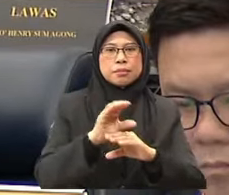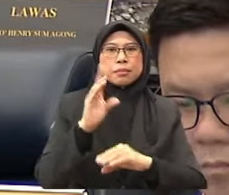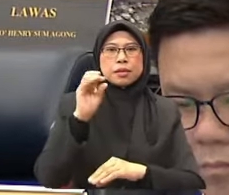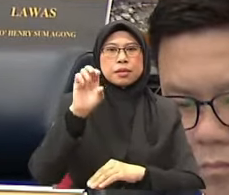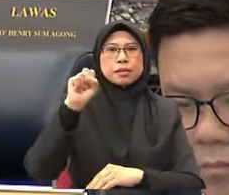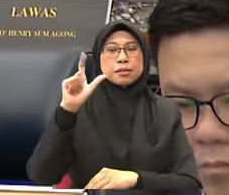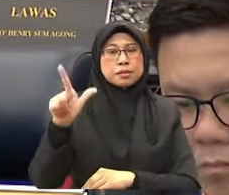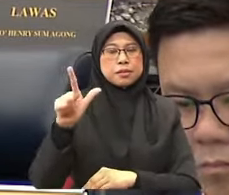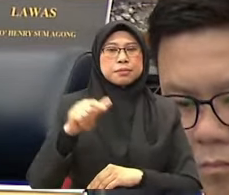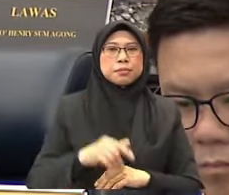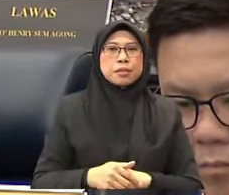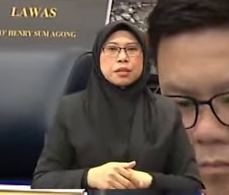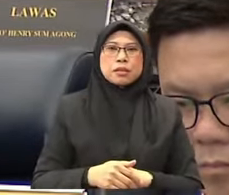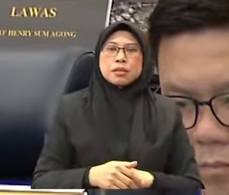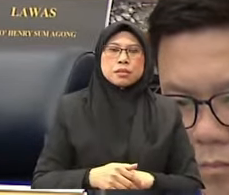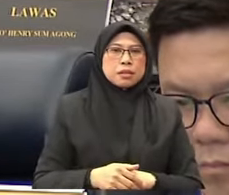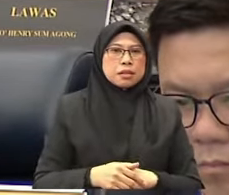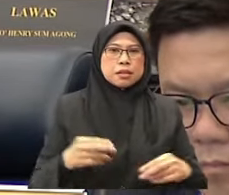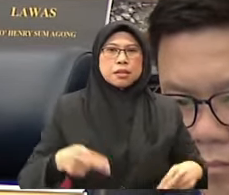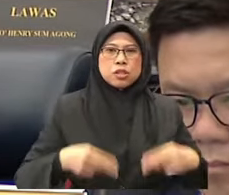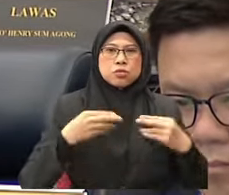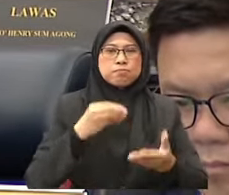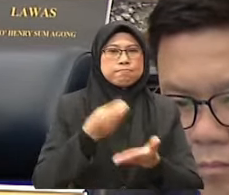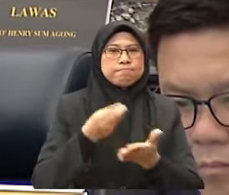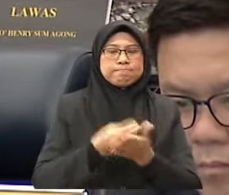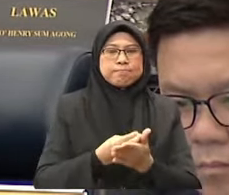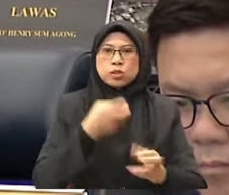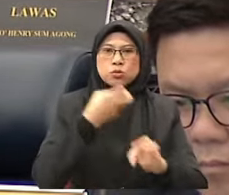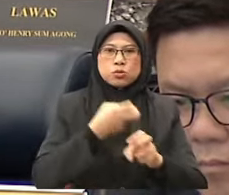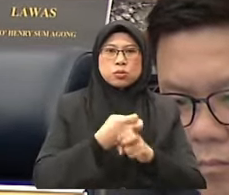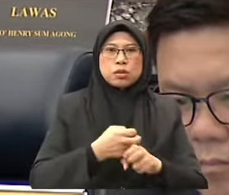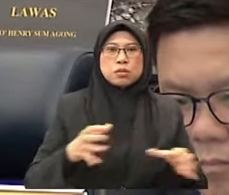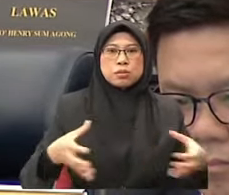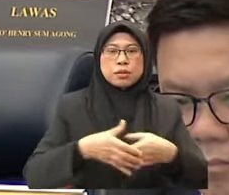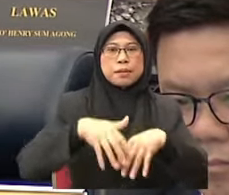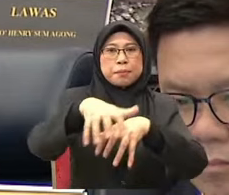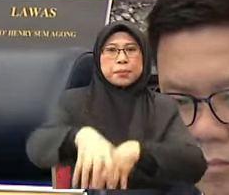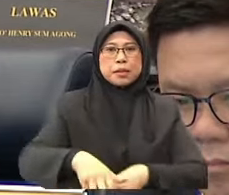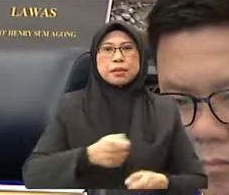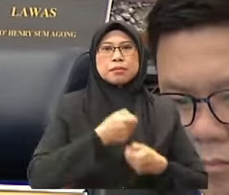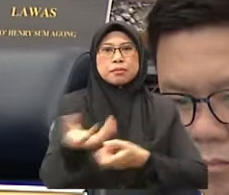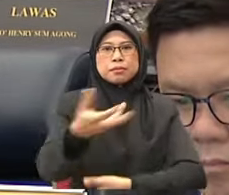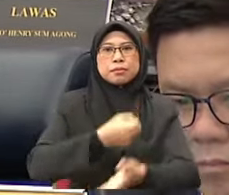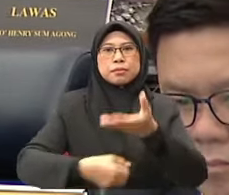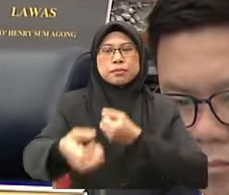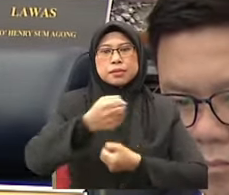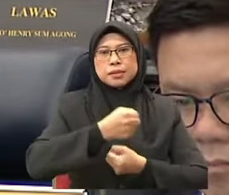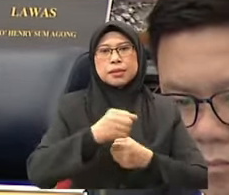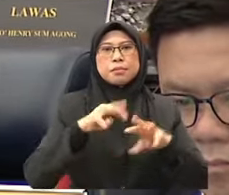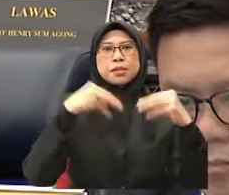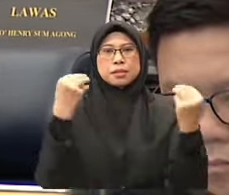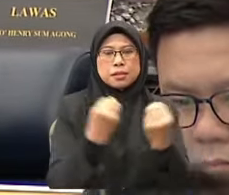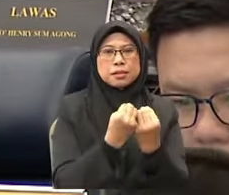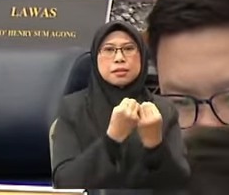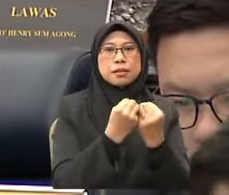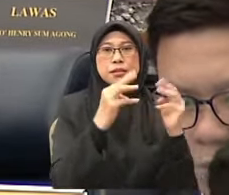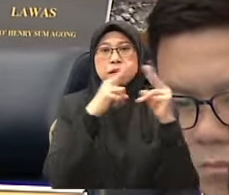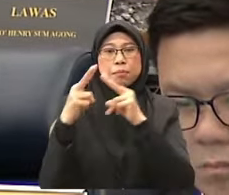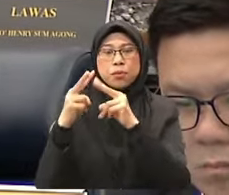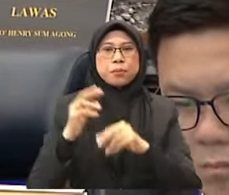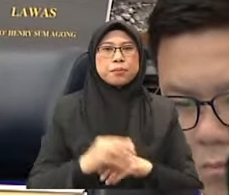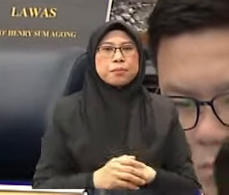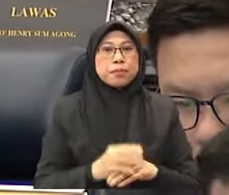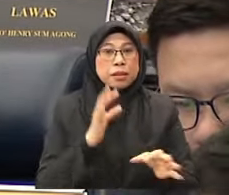sara hidup sekarang ini sudah sangat membebankan, terutamanya bagi golongan petani dan nelayan ataupun masyarakat luar bandar amnya. Sekiranya